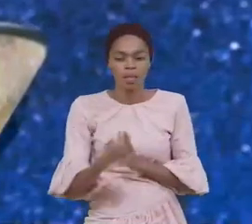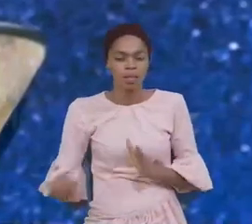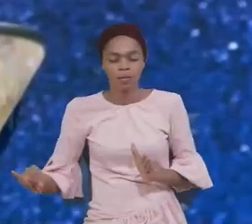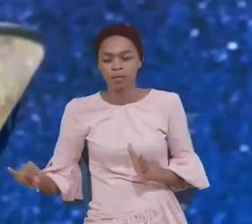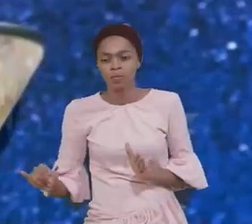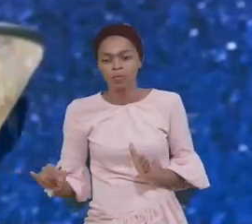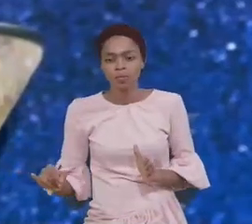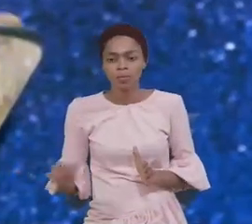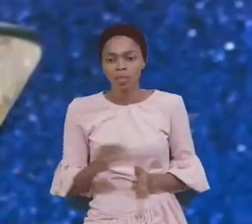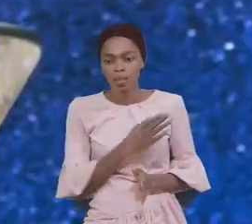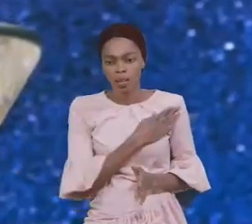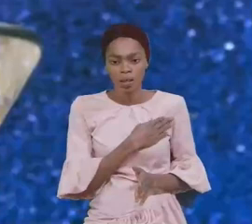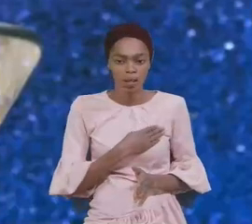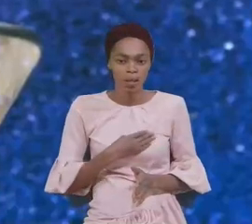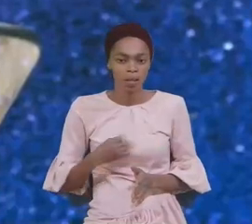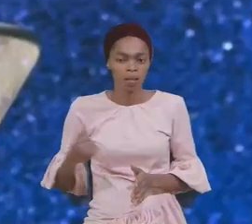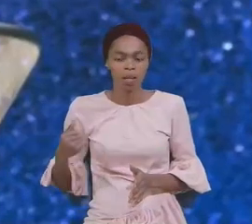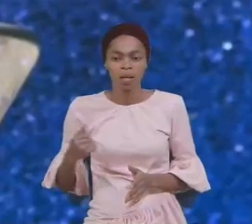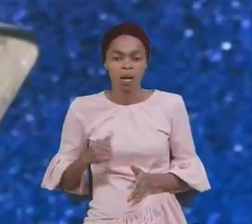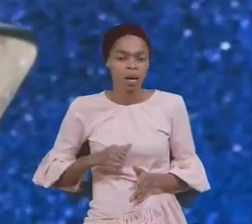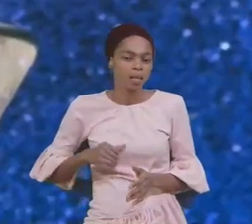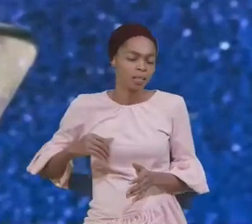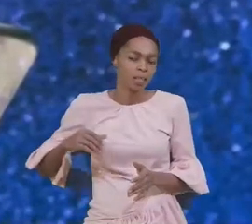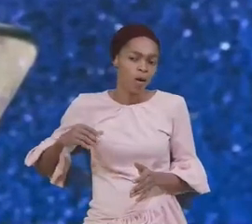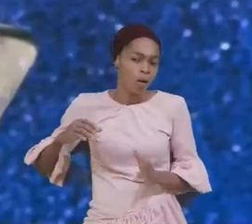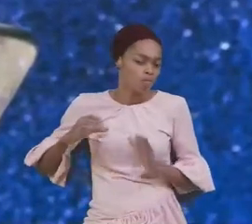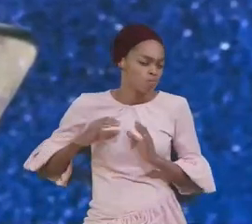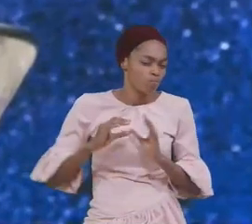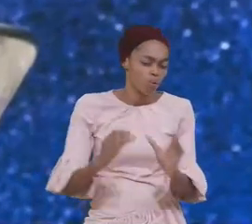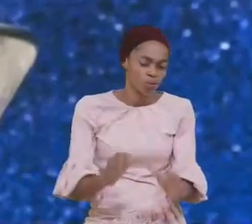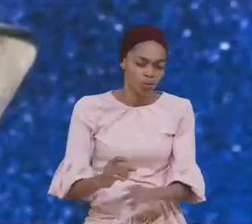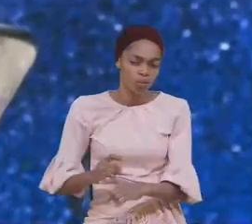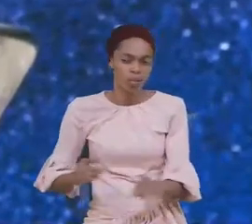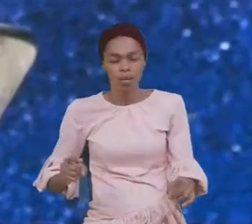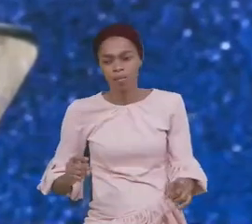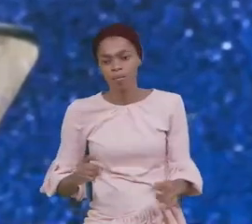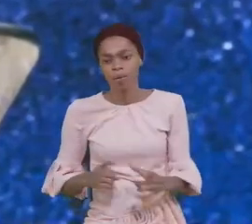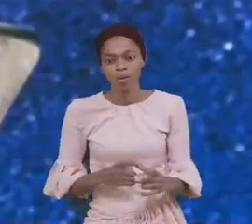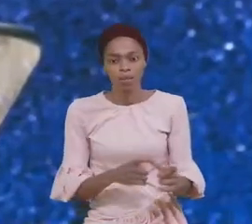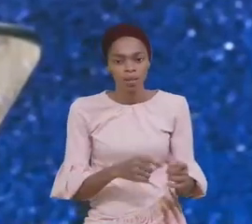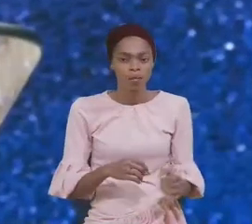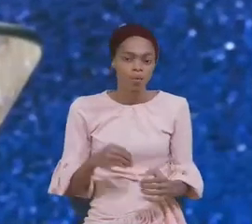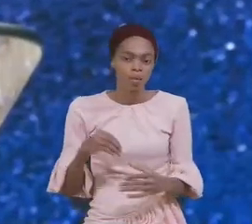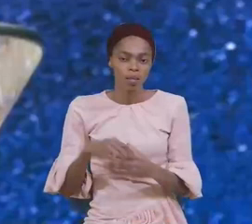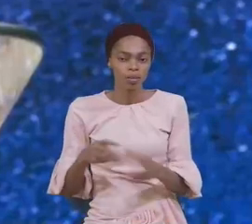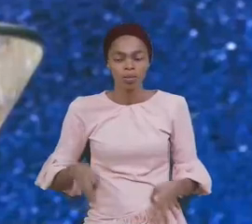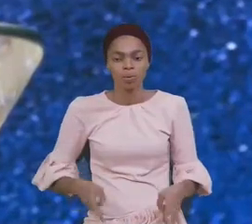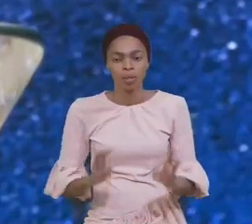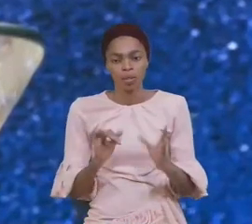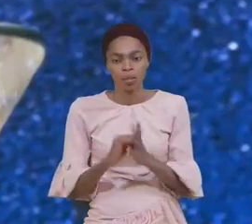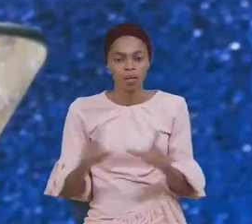de Gabaon, les poursuivit sur le chemin qui monte à Beth-Horon,